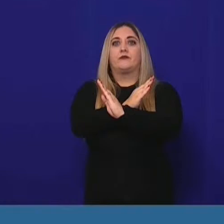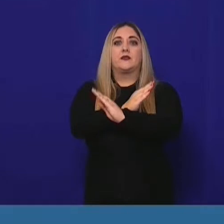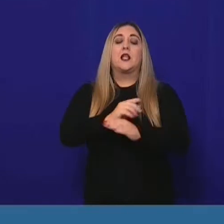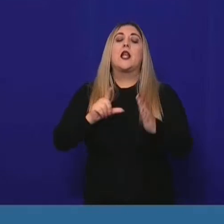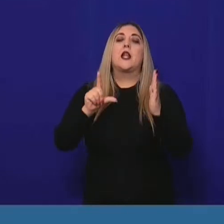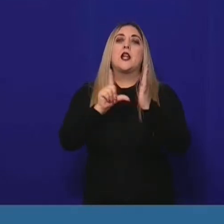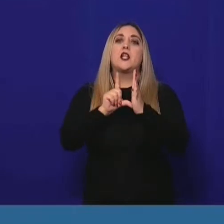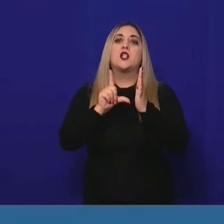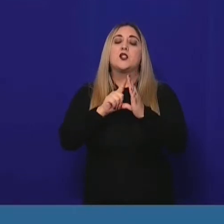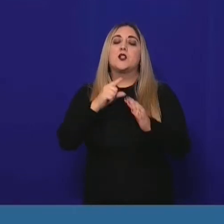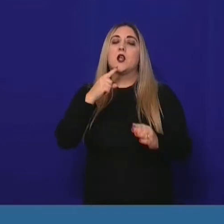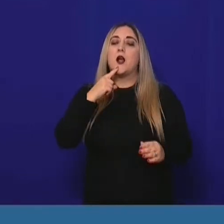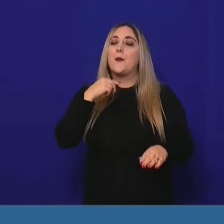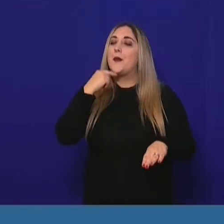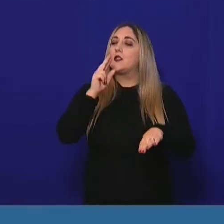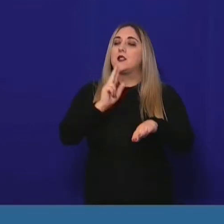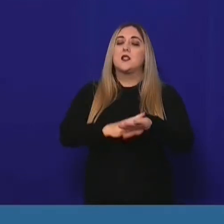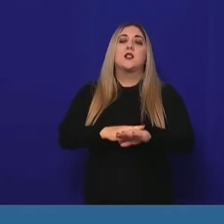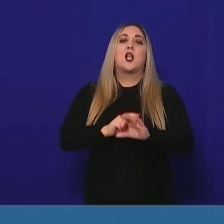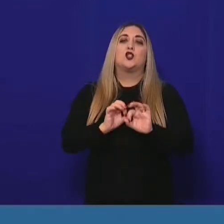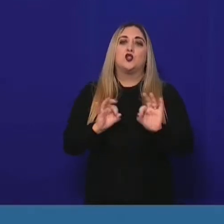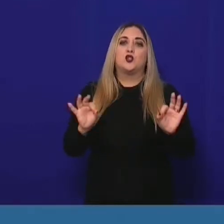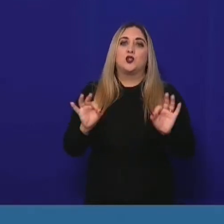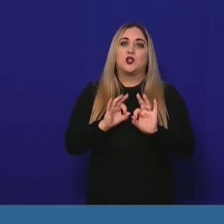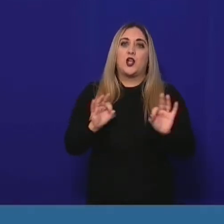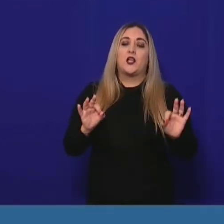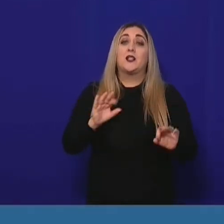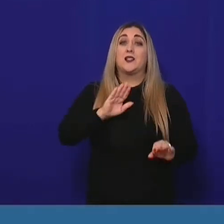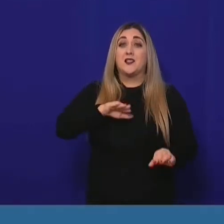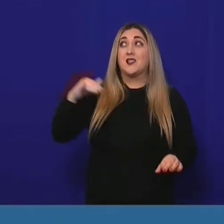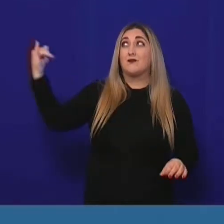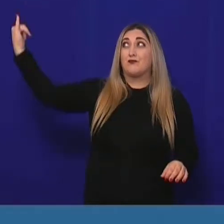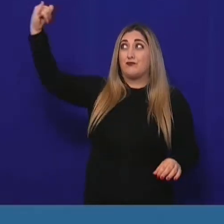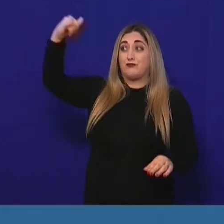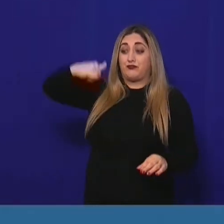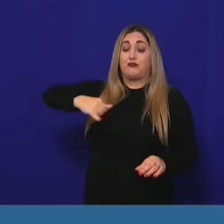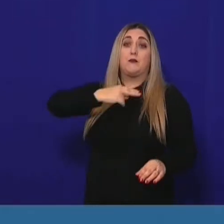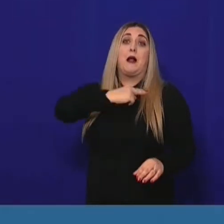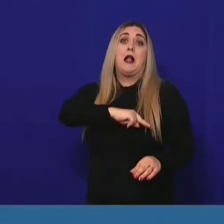il-leġiżlazzjoni fejn propju ma jistgħux ikun hemm nies li jiġu